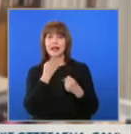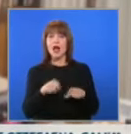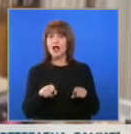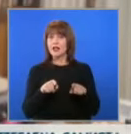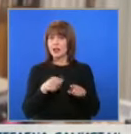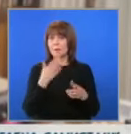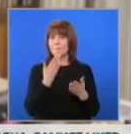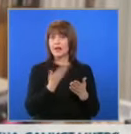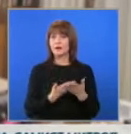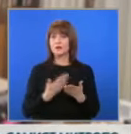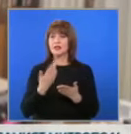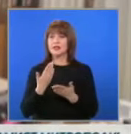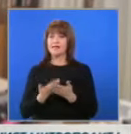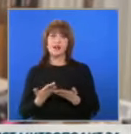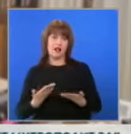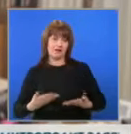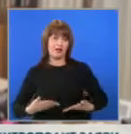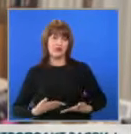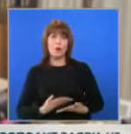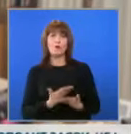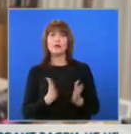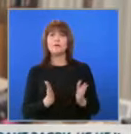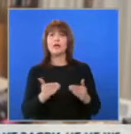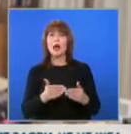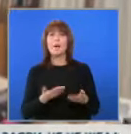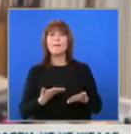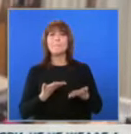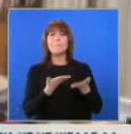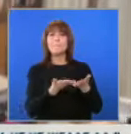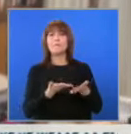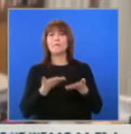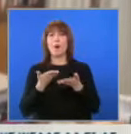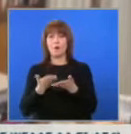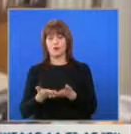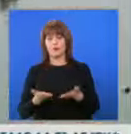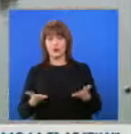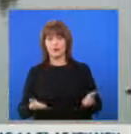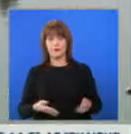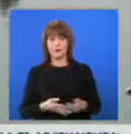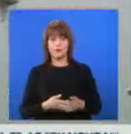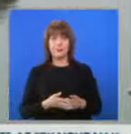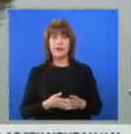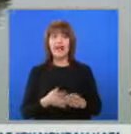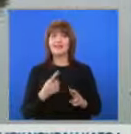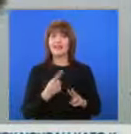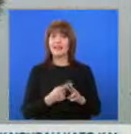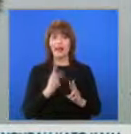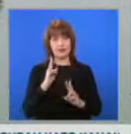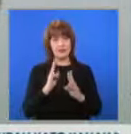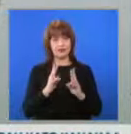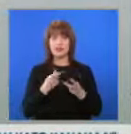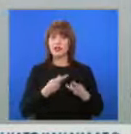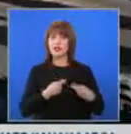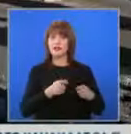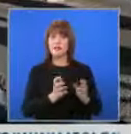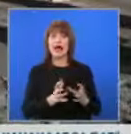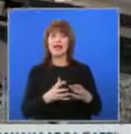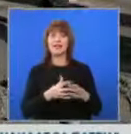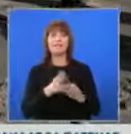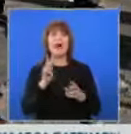същевременно предоставяме необходимата хуманитарна помощ, която ще помогне за постигането на тези цели. Нетаняху се е съгласил да изпрати екип